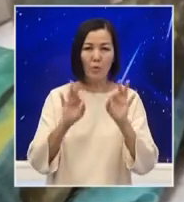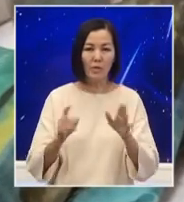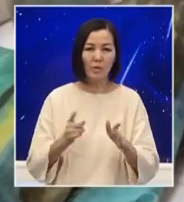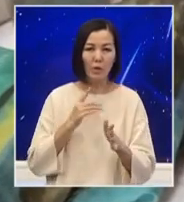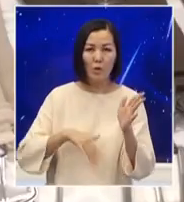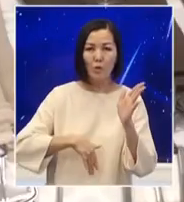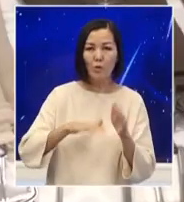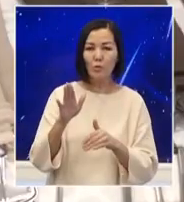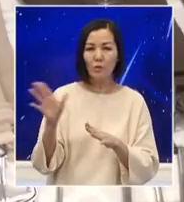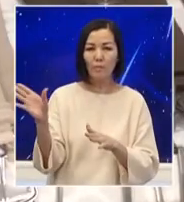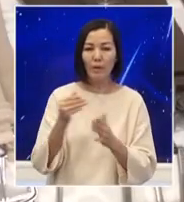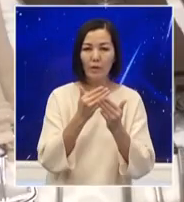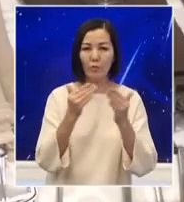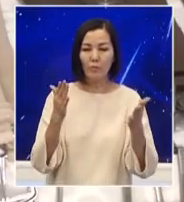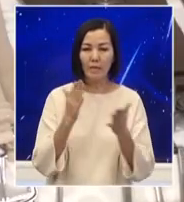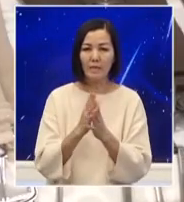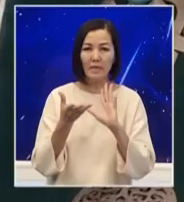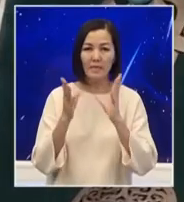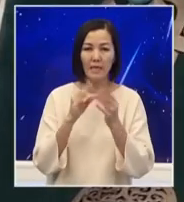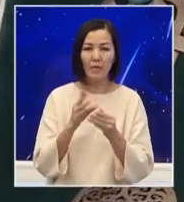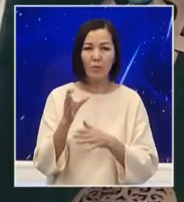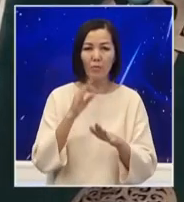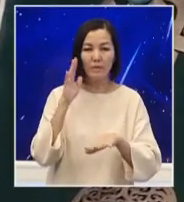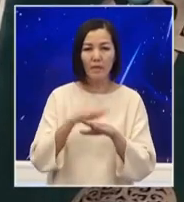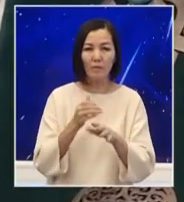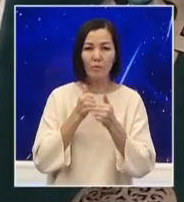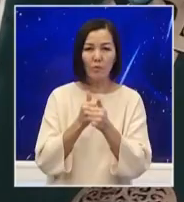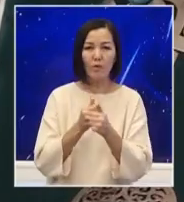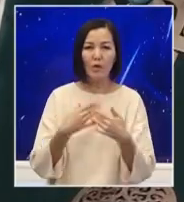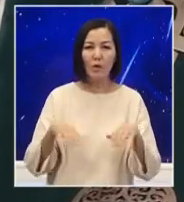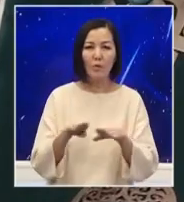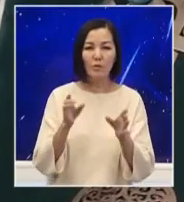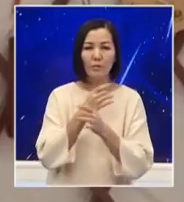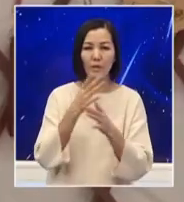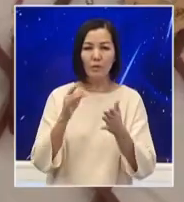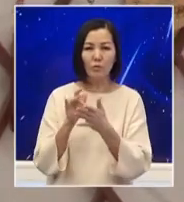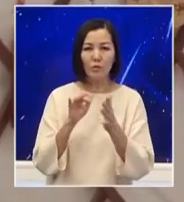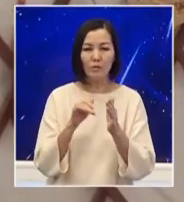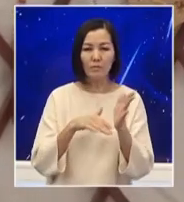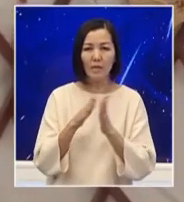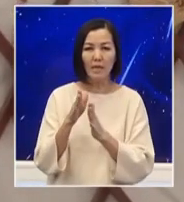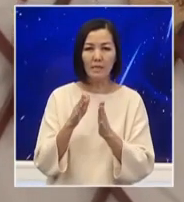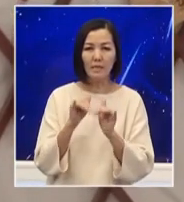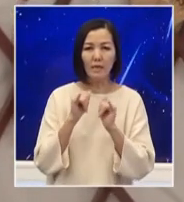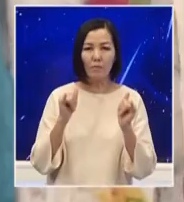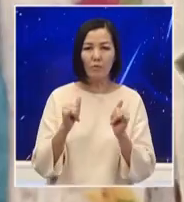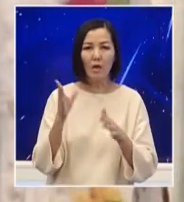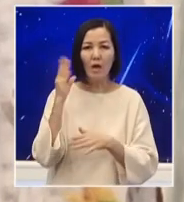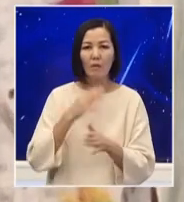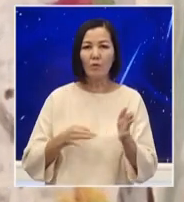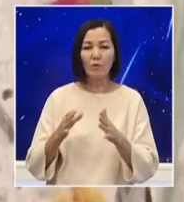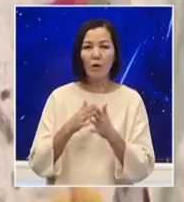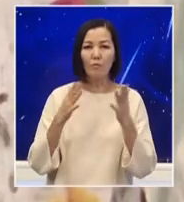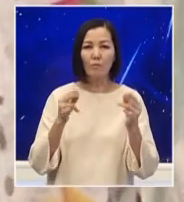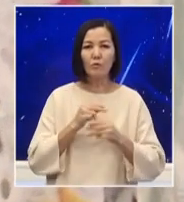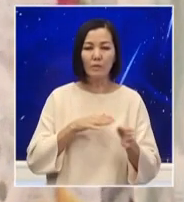үздік туындылары түгел топтасқан. Сәйкесінше облыс әкімінің орынбасары дәл осындай мәдениет пен туризм саласын дамытуға Алматы